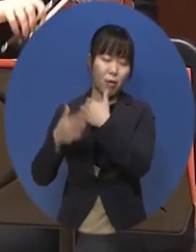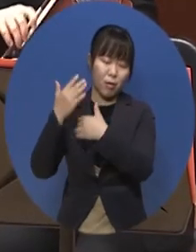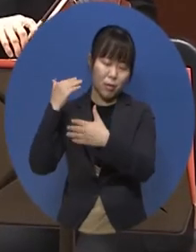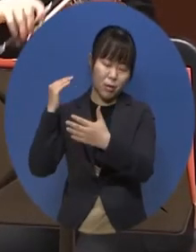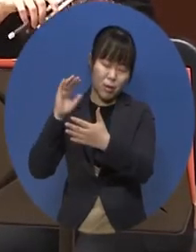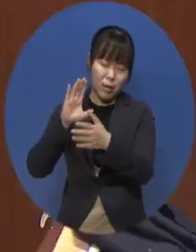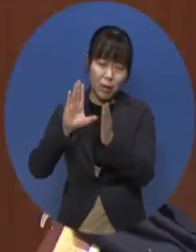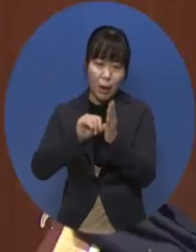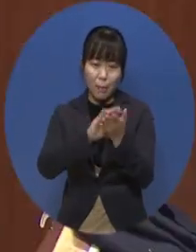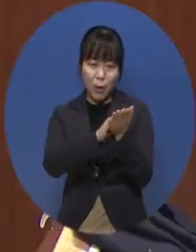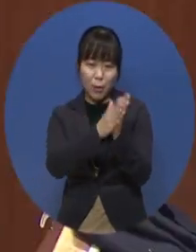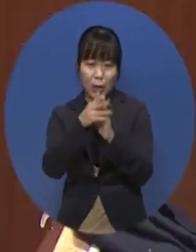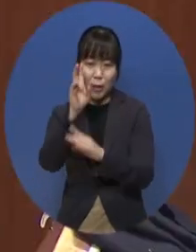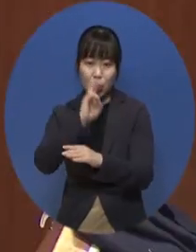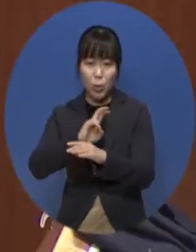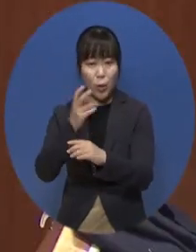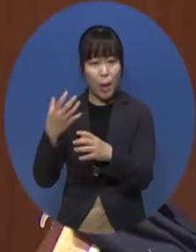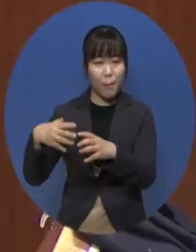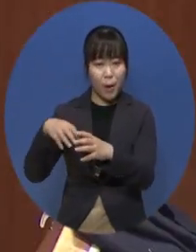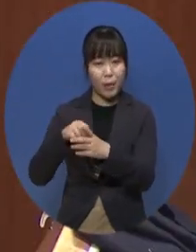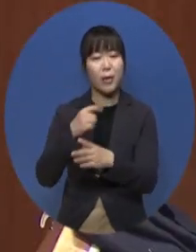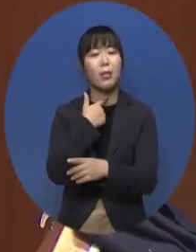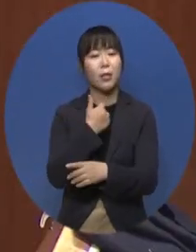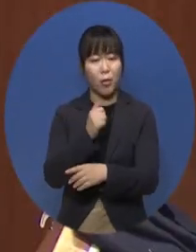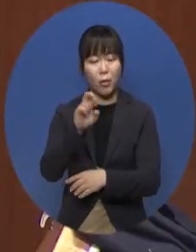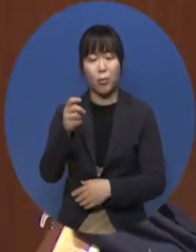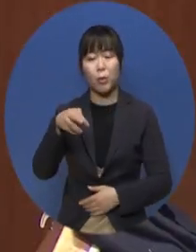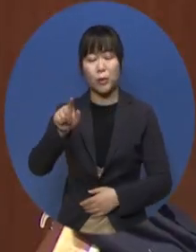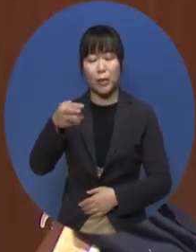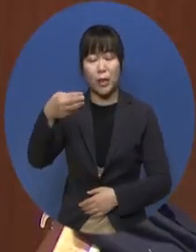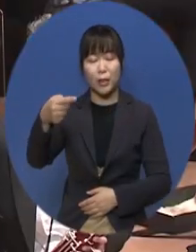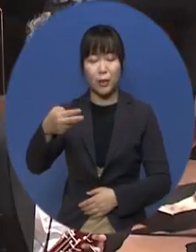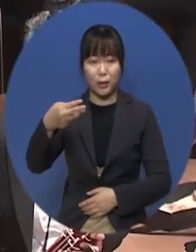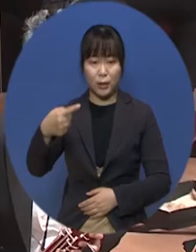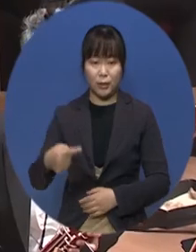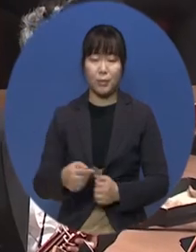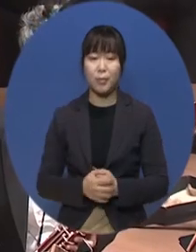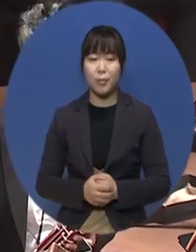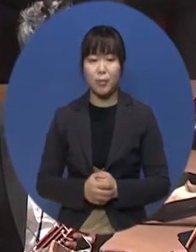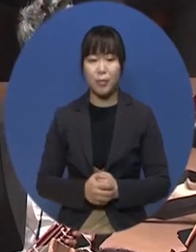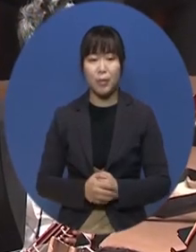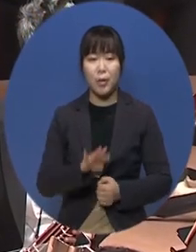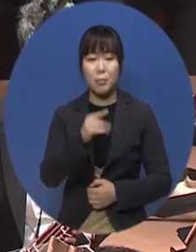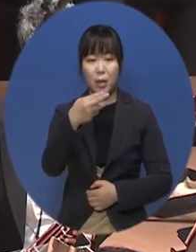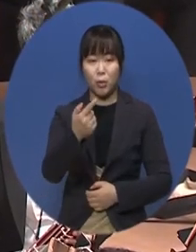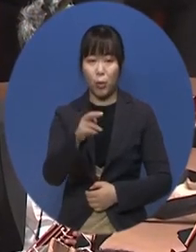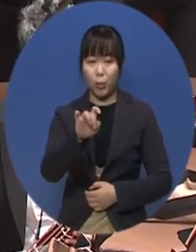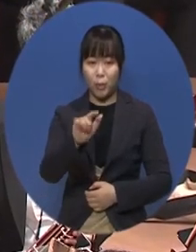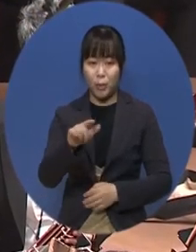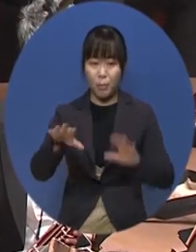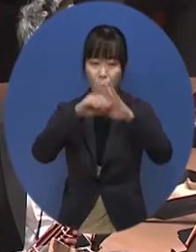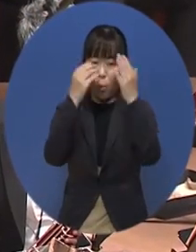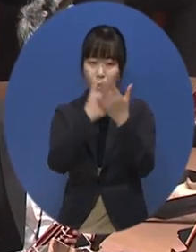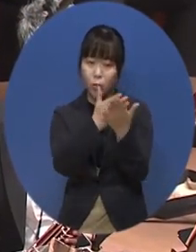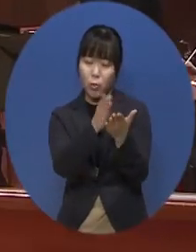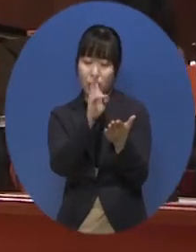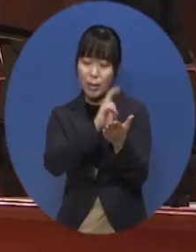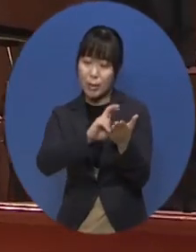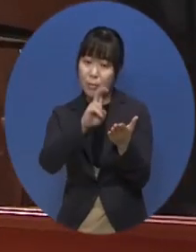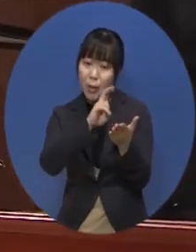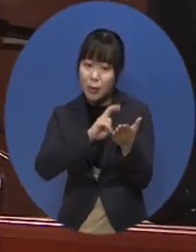변화를 자신의 음악에 녹여낸 천재 작곡가 모차르트. 베토벤이 모든 종류의 음악